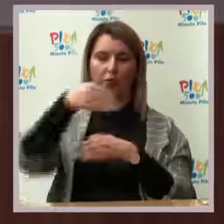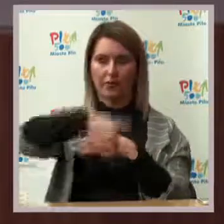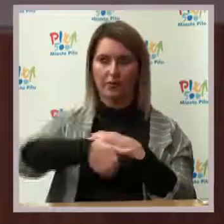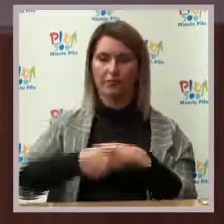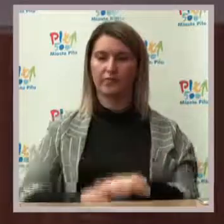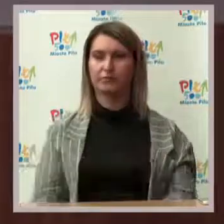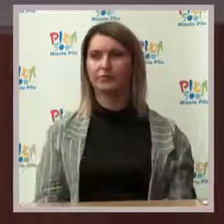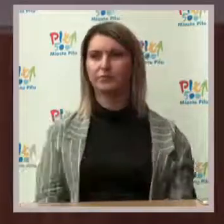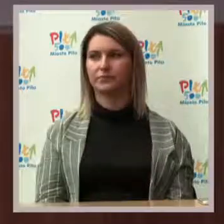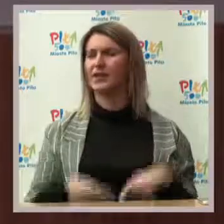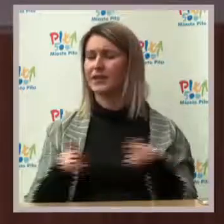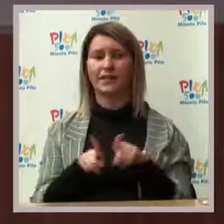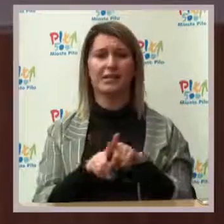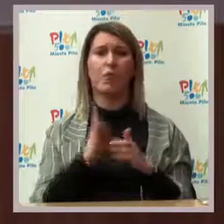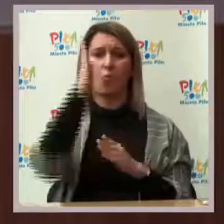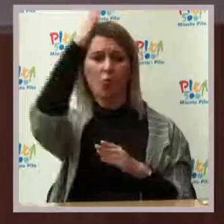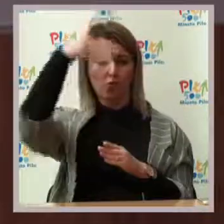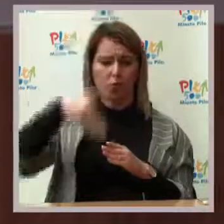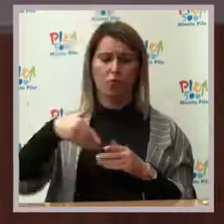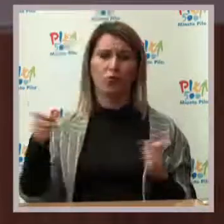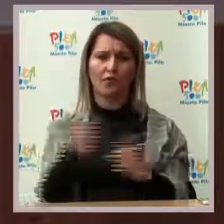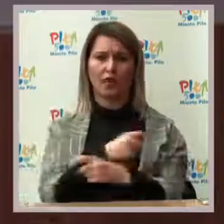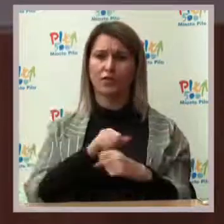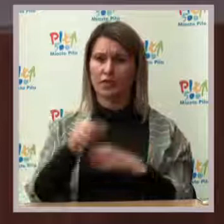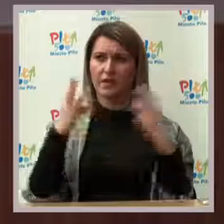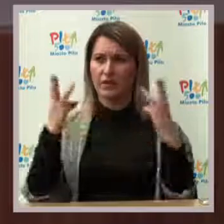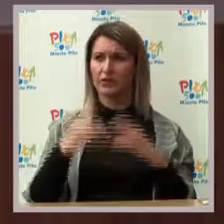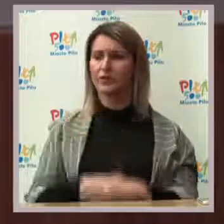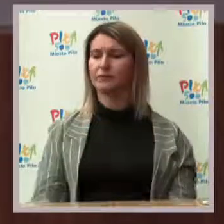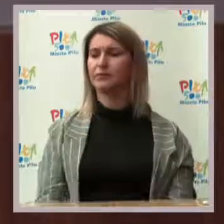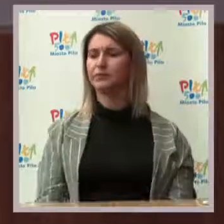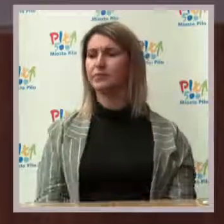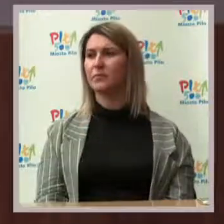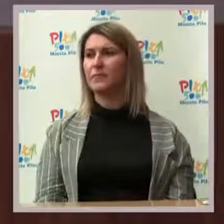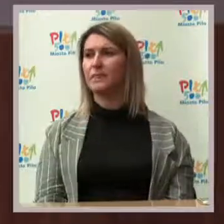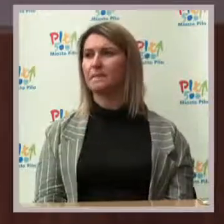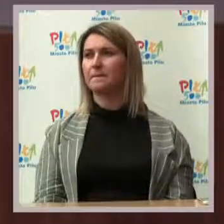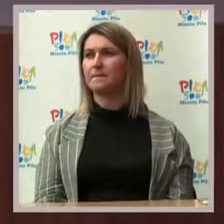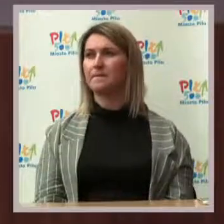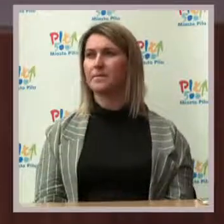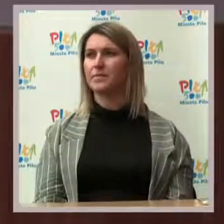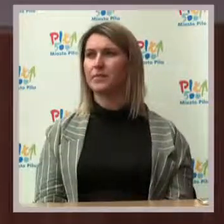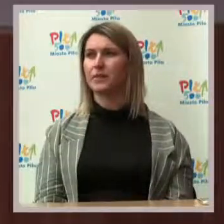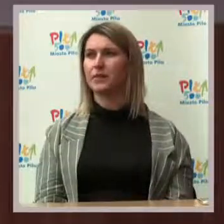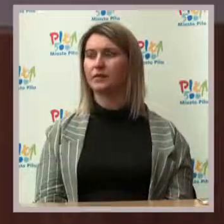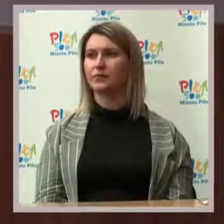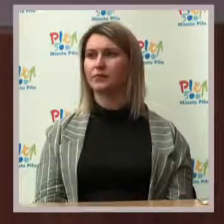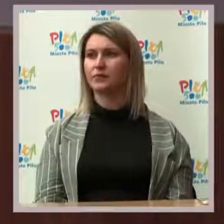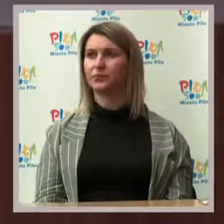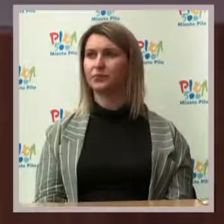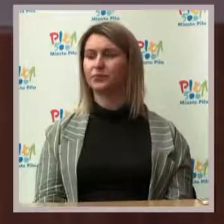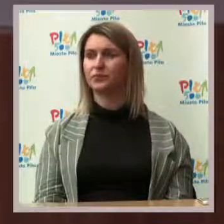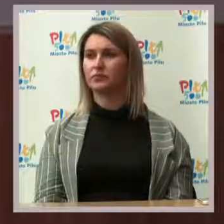relacji północ-południe kraju. Kilka faktycznie naprawdę takich kluczowych wyzwań.